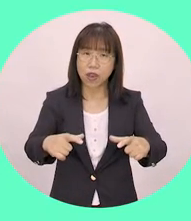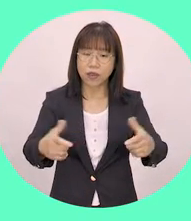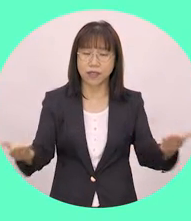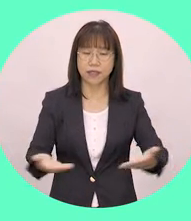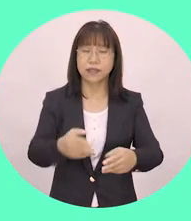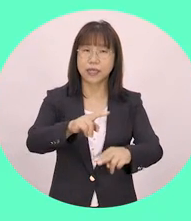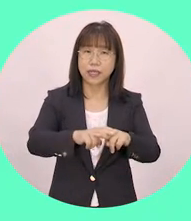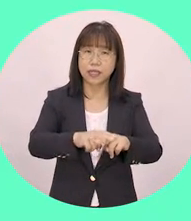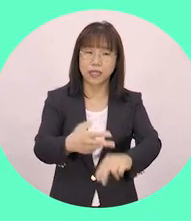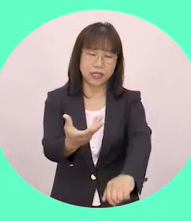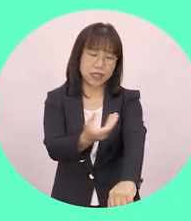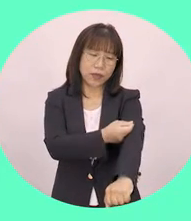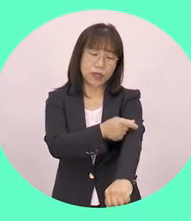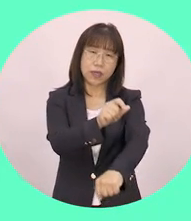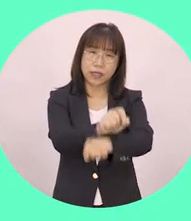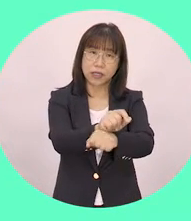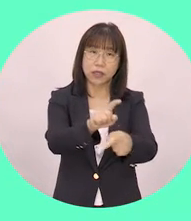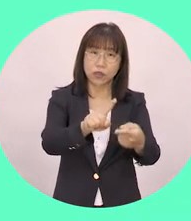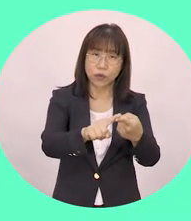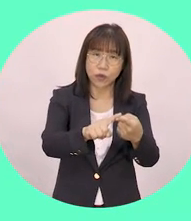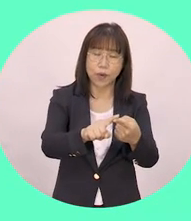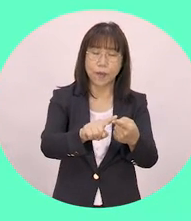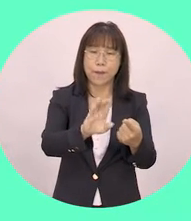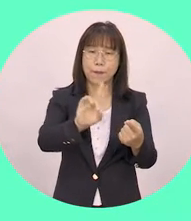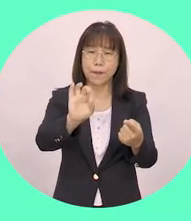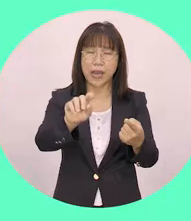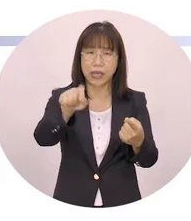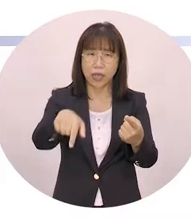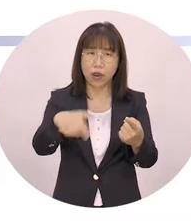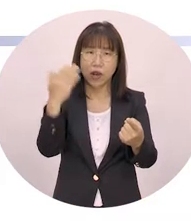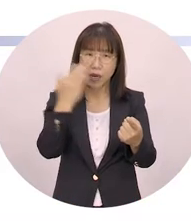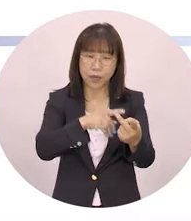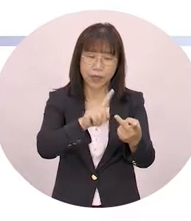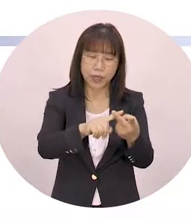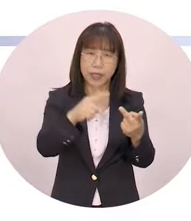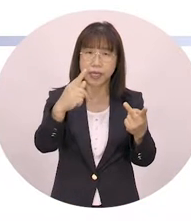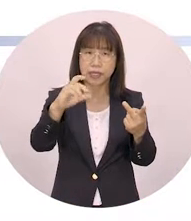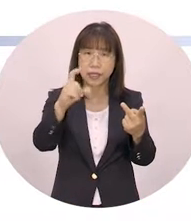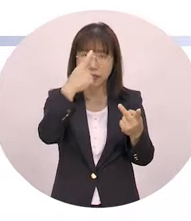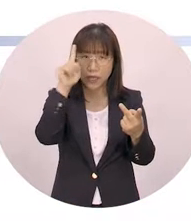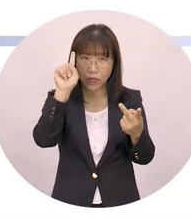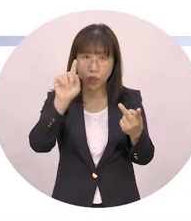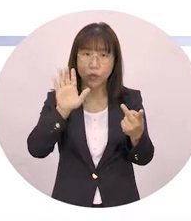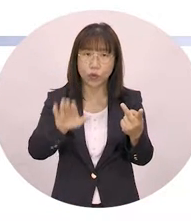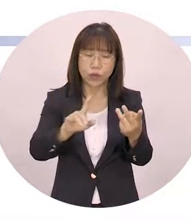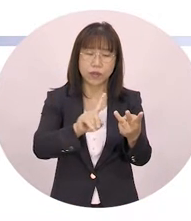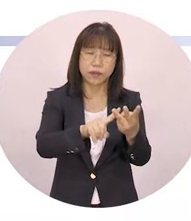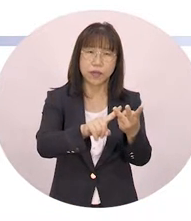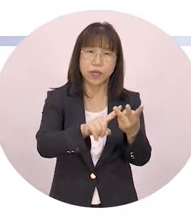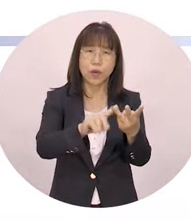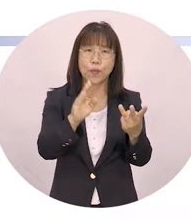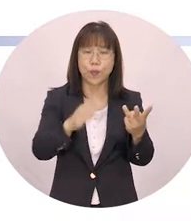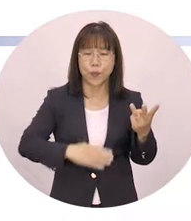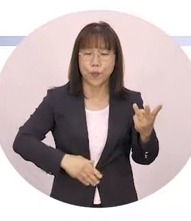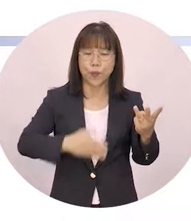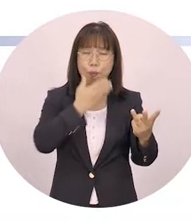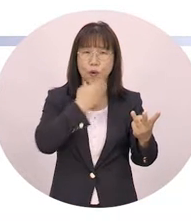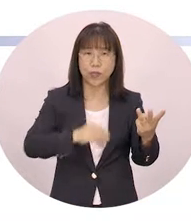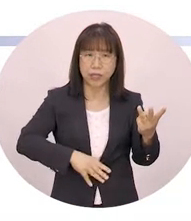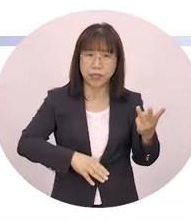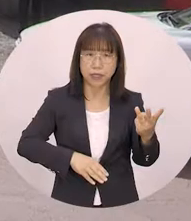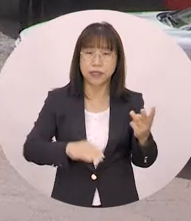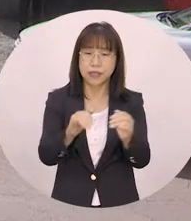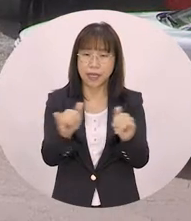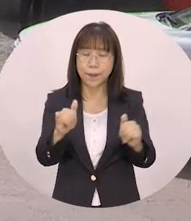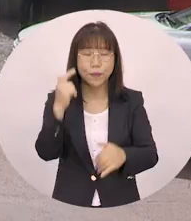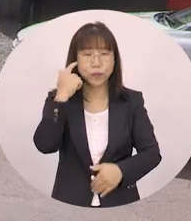지역 일자리 사업은 예방접종센터 행정지원, 우리 동네 방역 깔끔이, KC대학교 방역지원, 복지 대상자